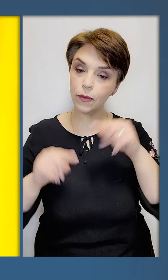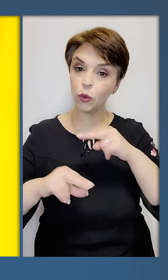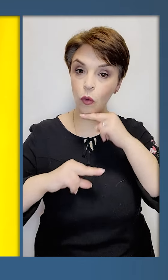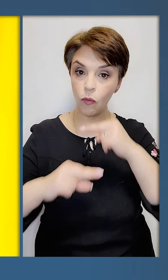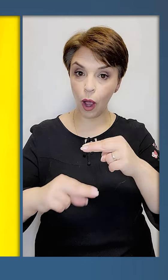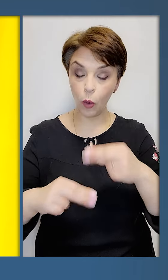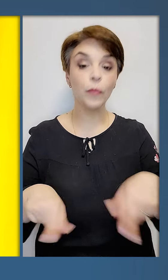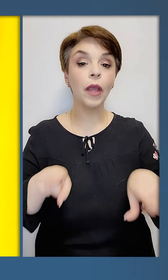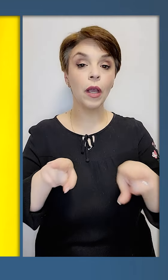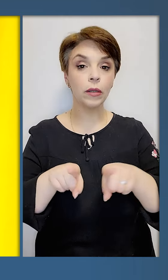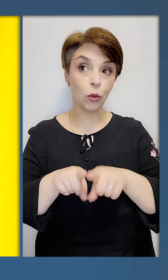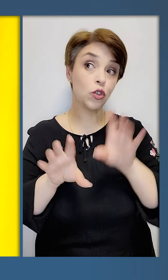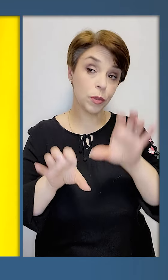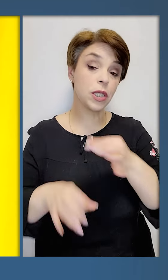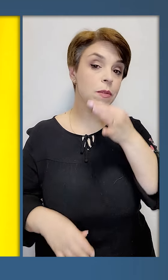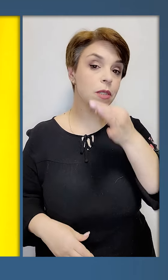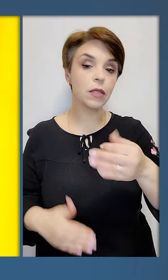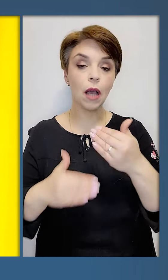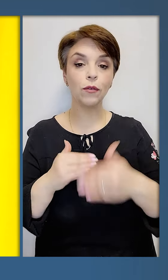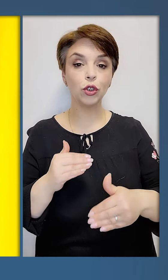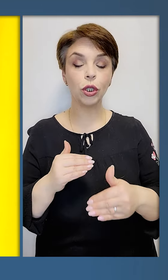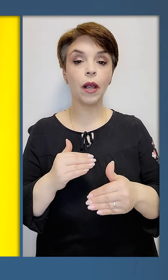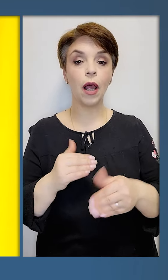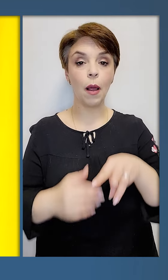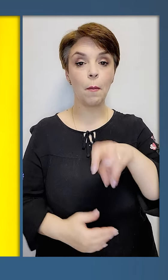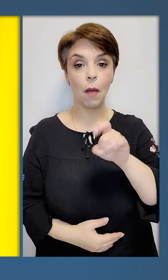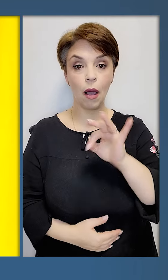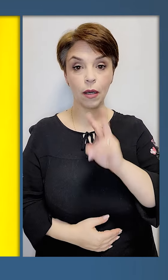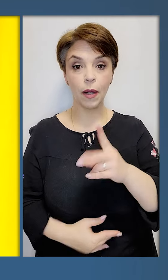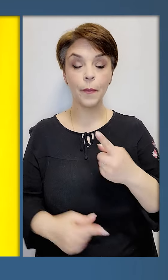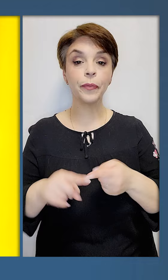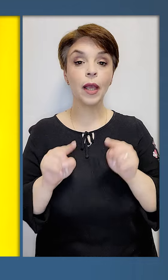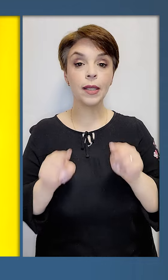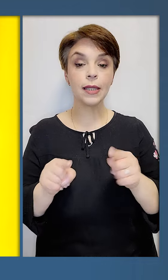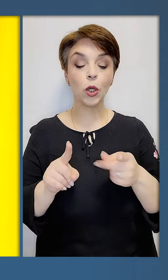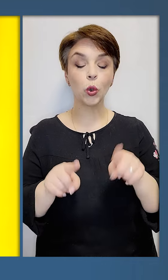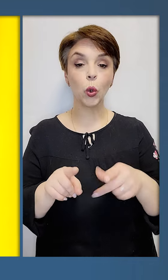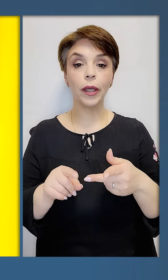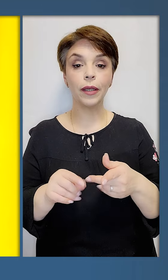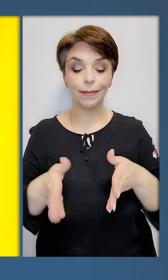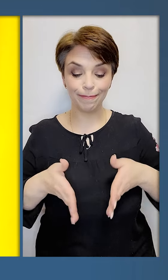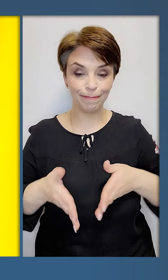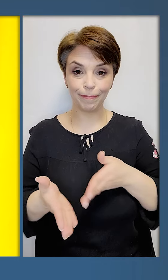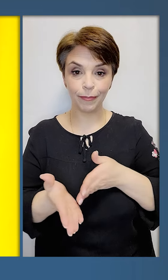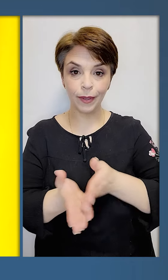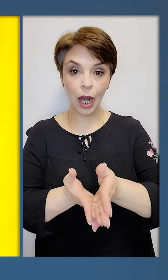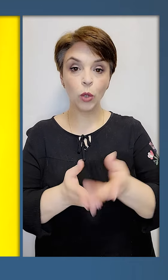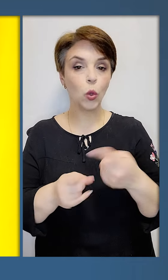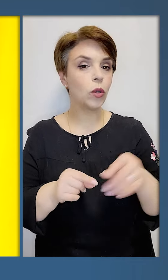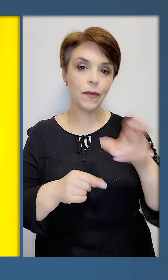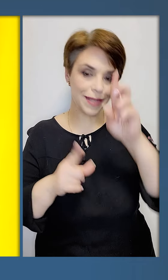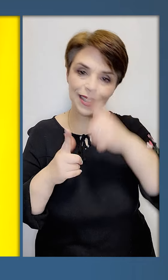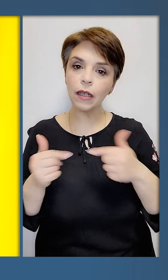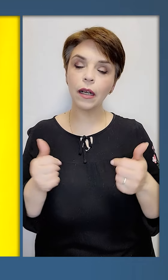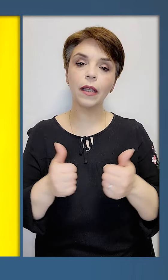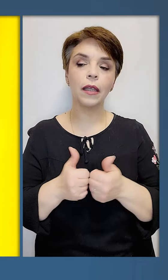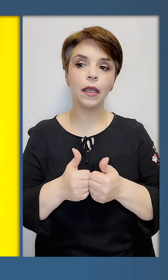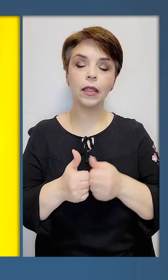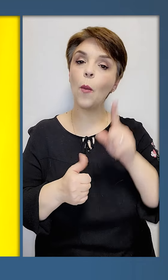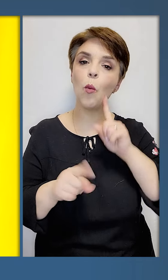звернув увагу, також, в принципі, сказав вже Марк, це той трек, до якого не всі